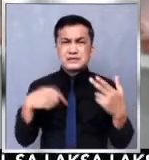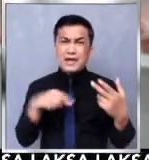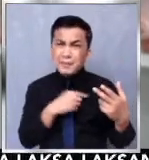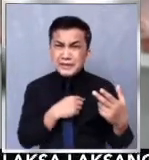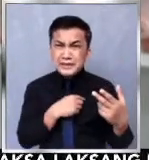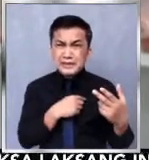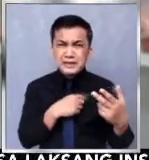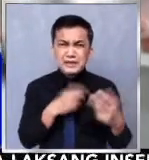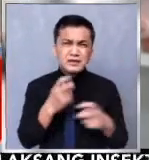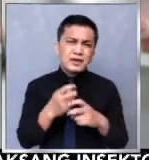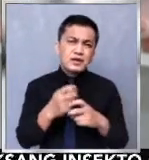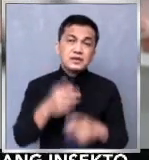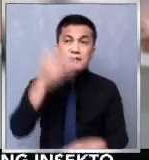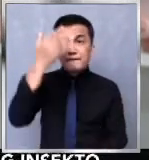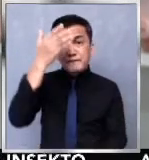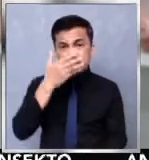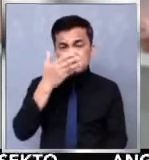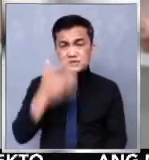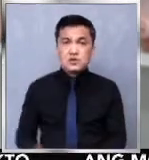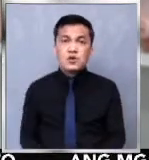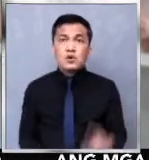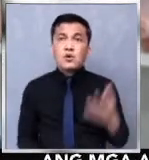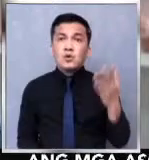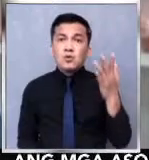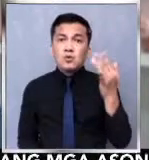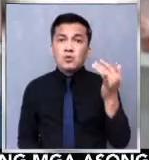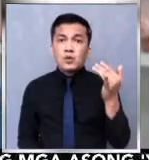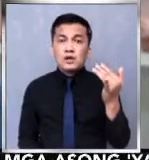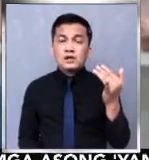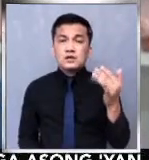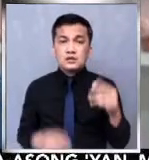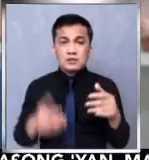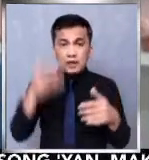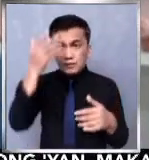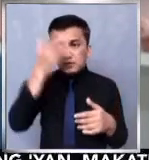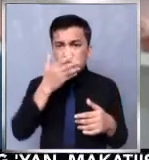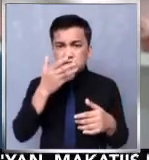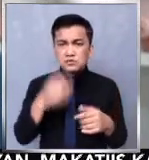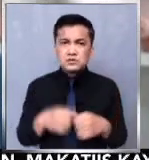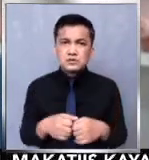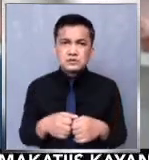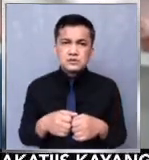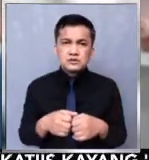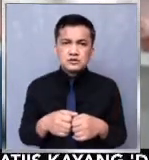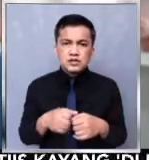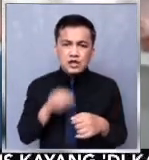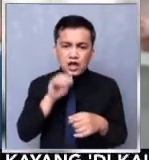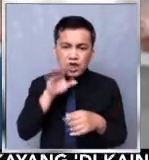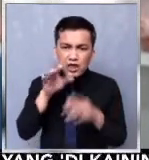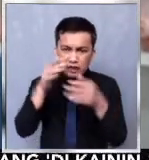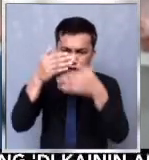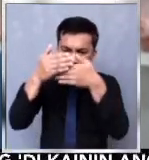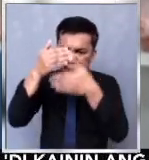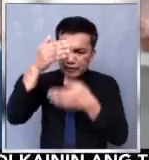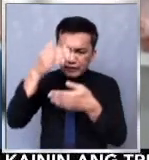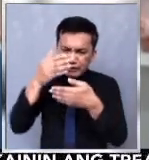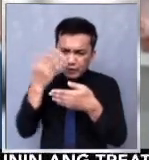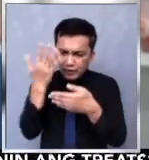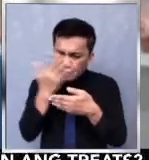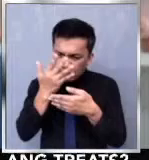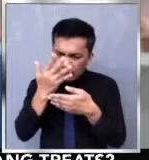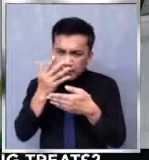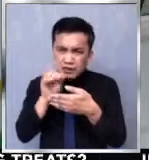shield. Kasi po, pagkasuot namin, eh nagmumoisu yung ano eh, malabo sa paningin yung buko